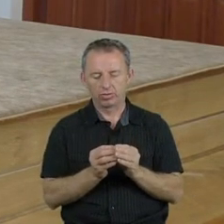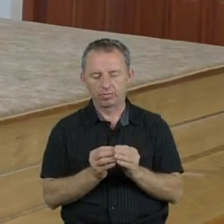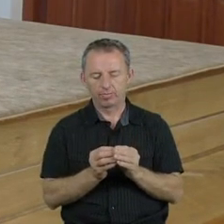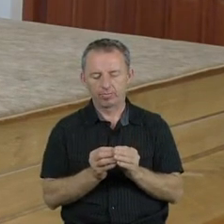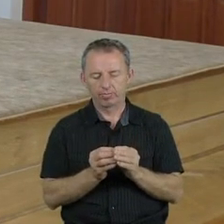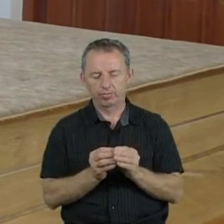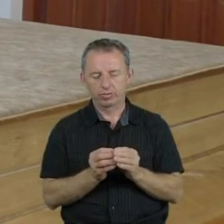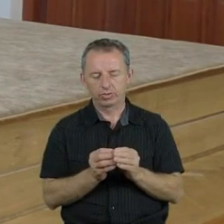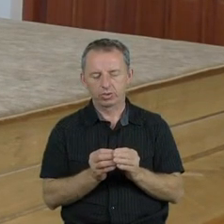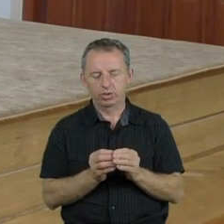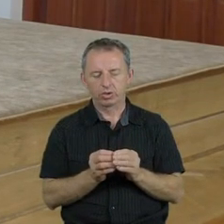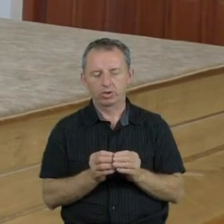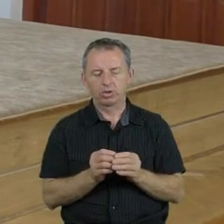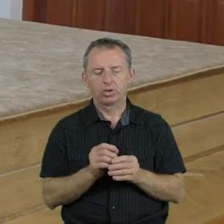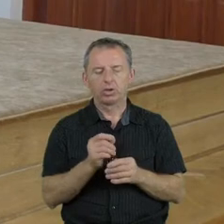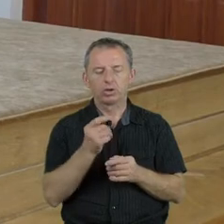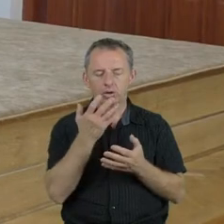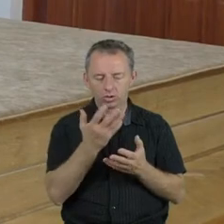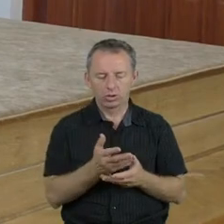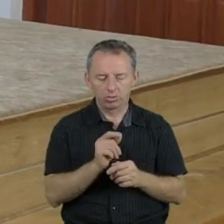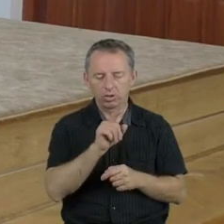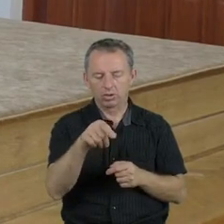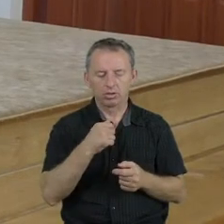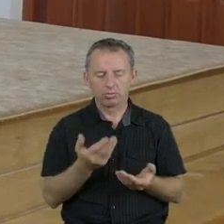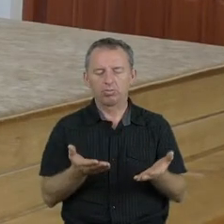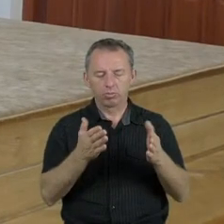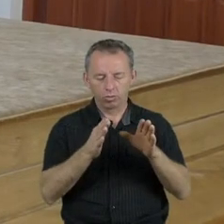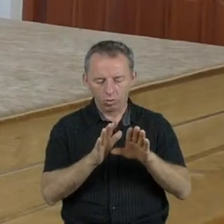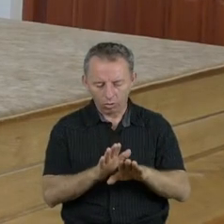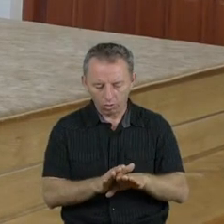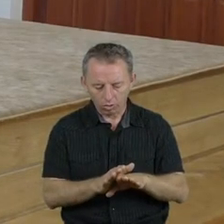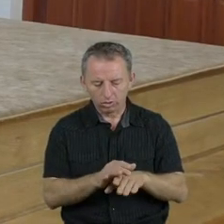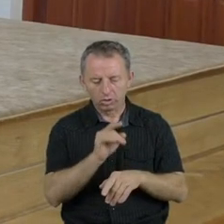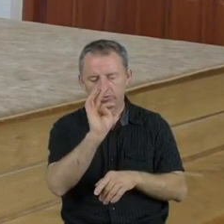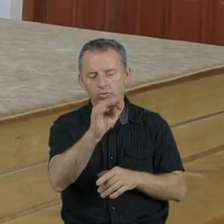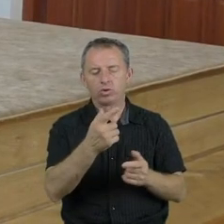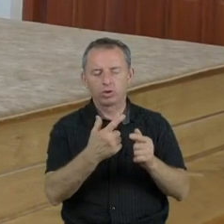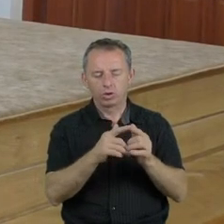Panie, proszę Ciebie, abyś błogosławił Twój